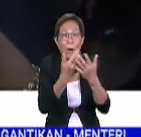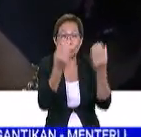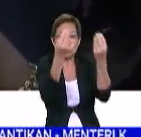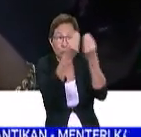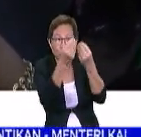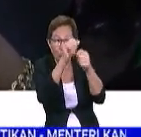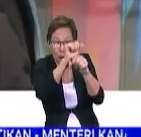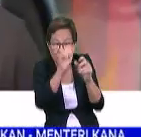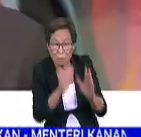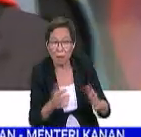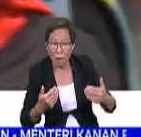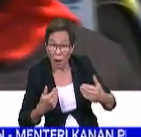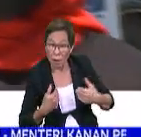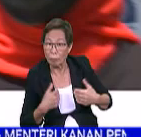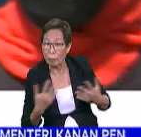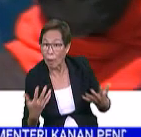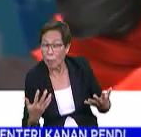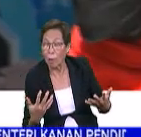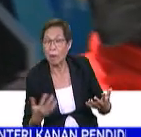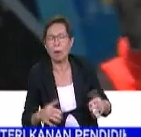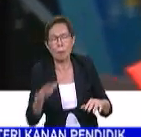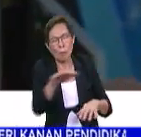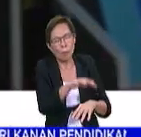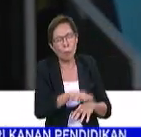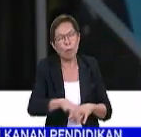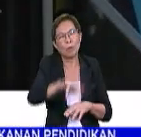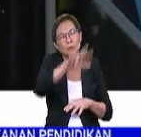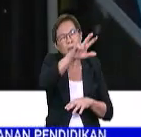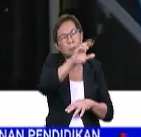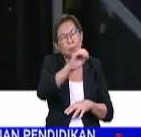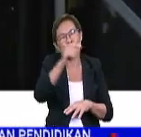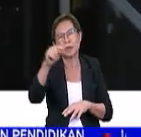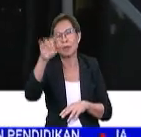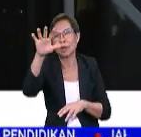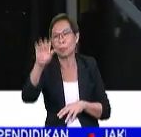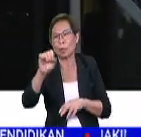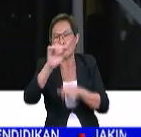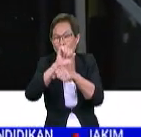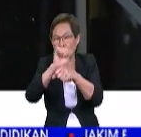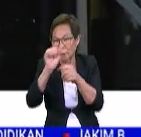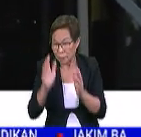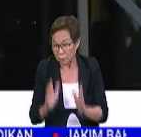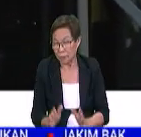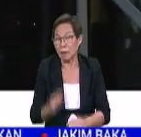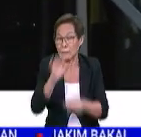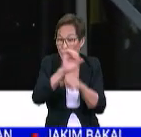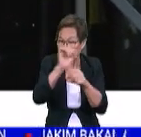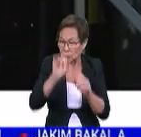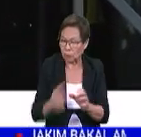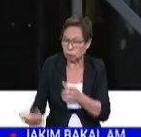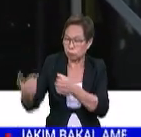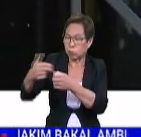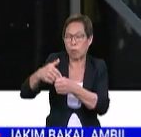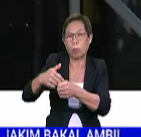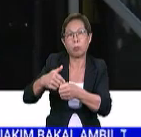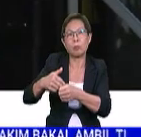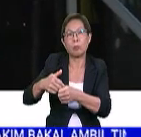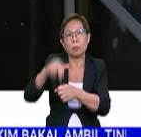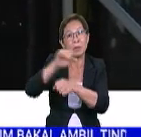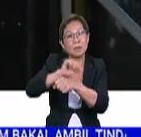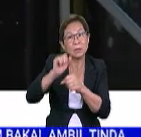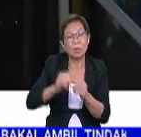dalam program ini? Kita mempunyai lebih kurang antara 30 hingga 50 orang kaki tangan yang terlibat secara